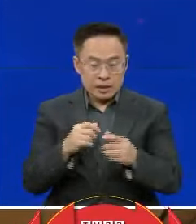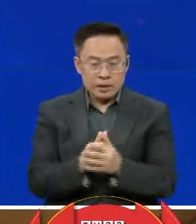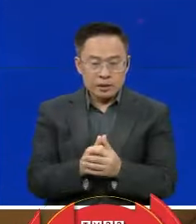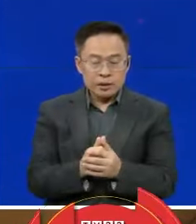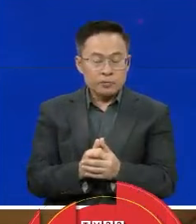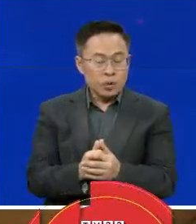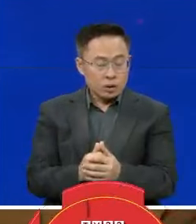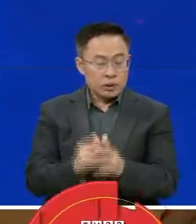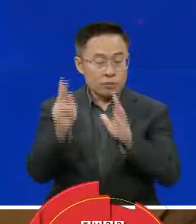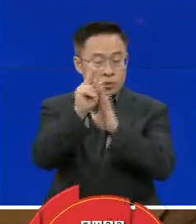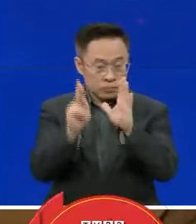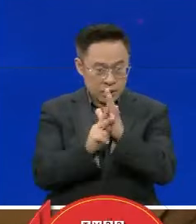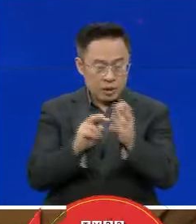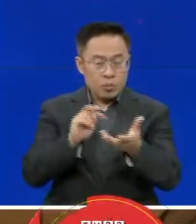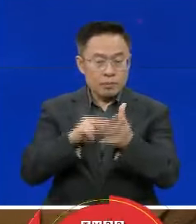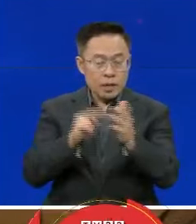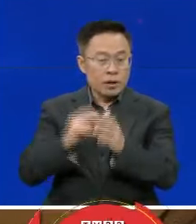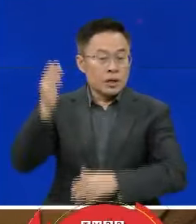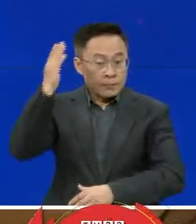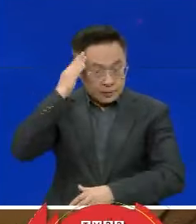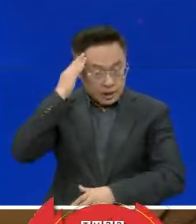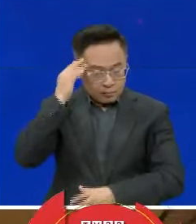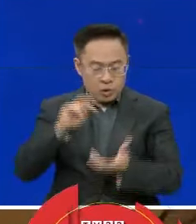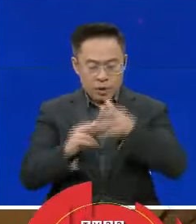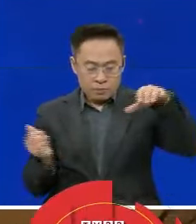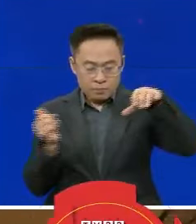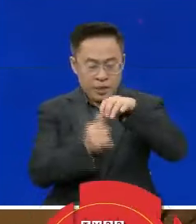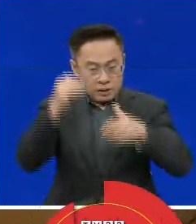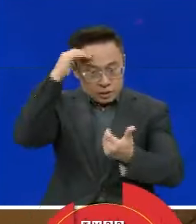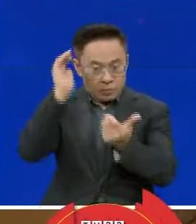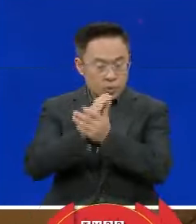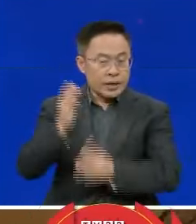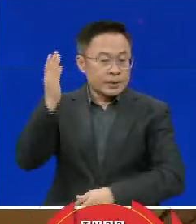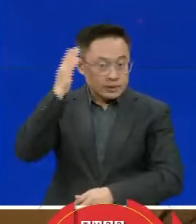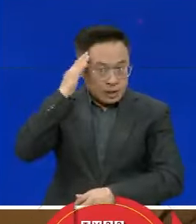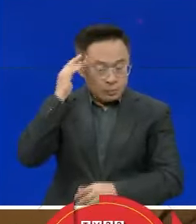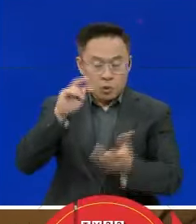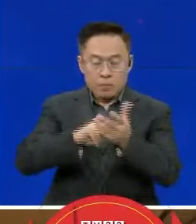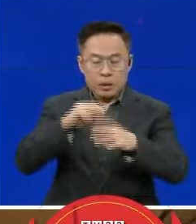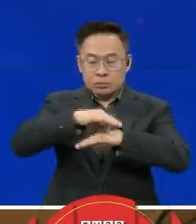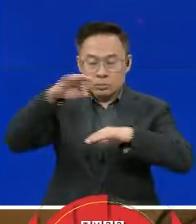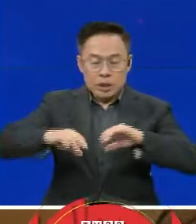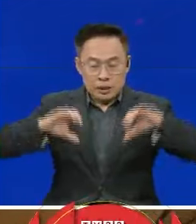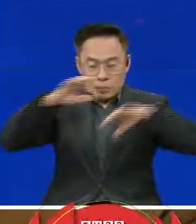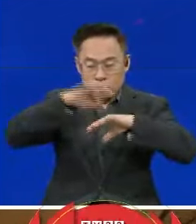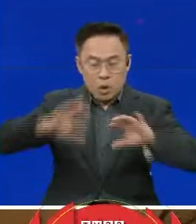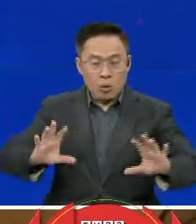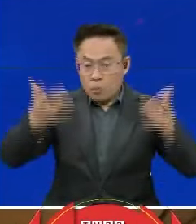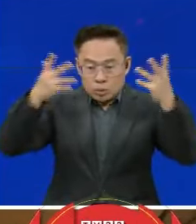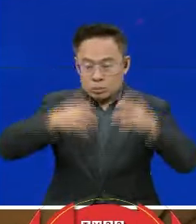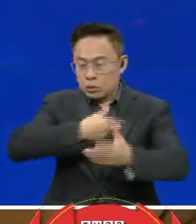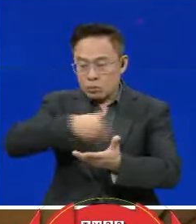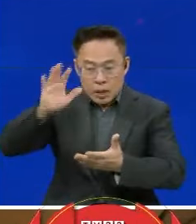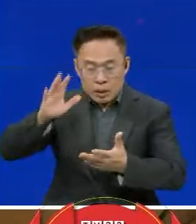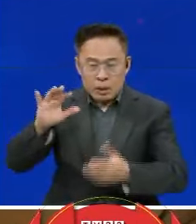อไปรับทราบข้อกล่าวหามันไม่ได้หมายความว่าจะต้องถูกให้ออกจากราชการเลยนะเพราะมีกระบวนการและขั้นตอนอีกมากมายตามระเบียบ